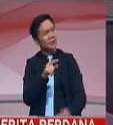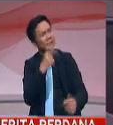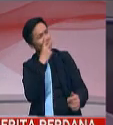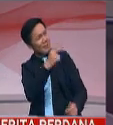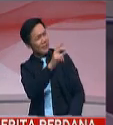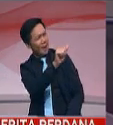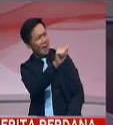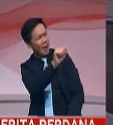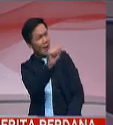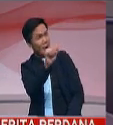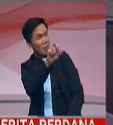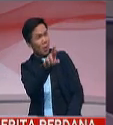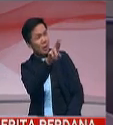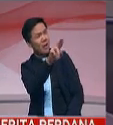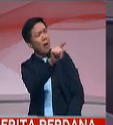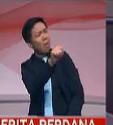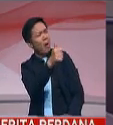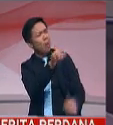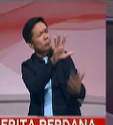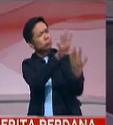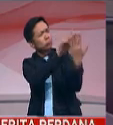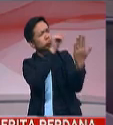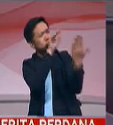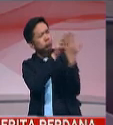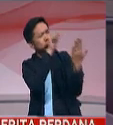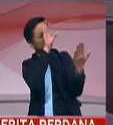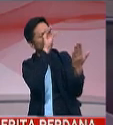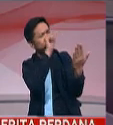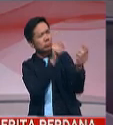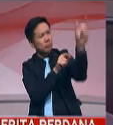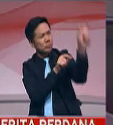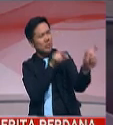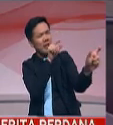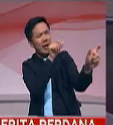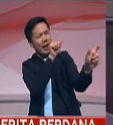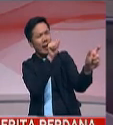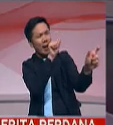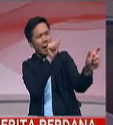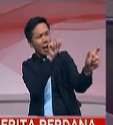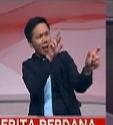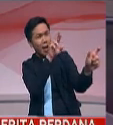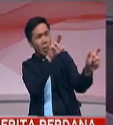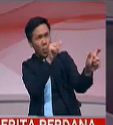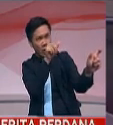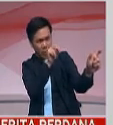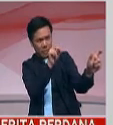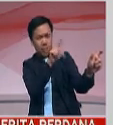idola. Ikuti kisah perjalanan kariernya bersama wartawan Tuan Ikram, Tuan Muhammad.